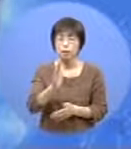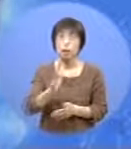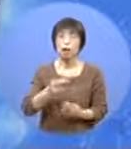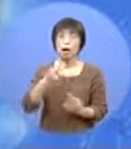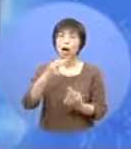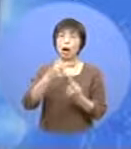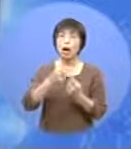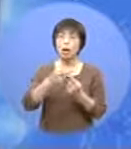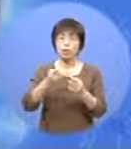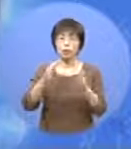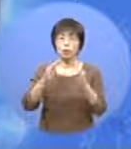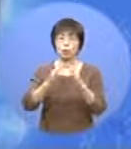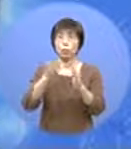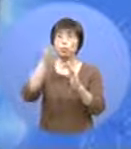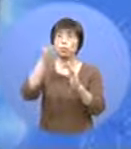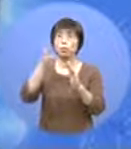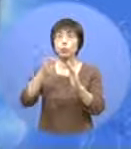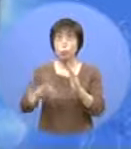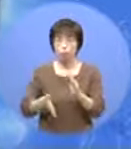は郵便番号